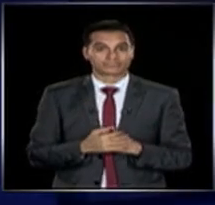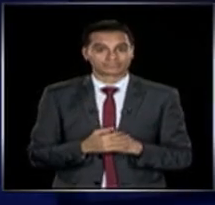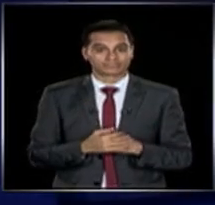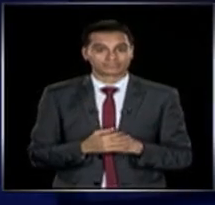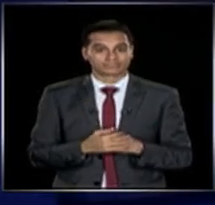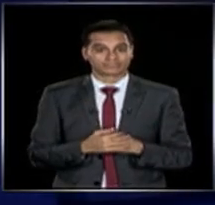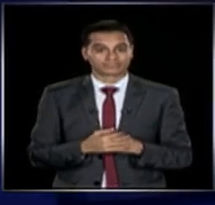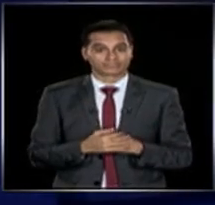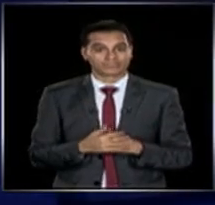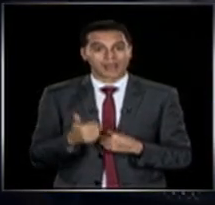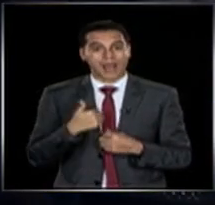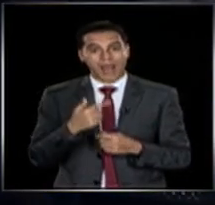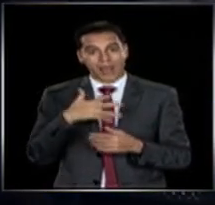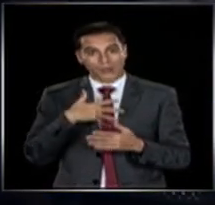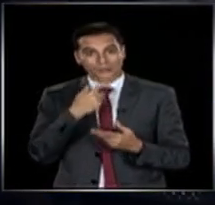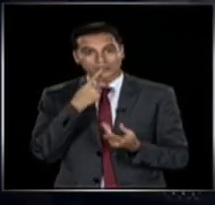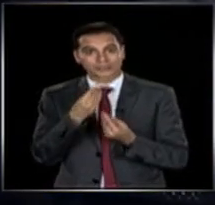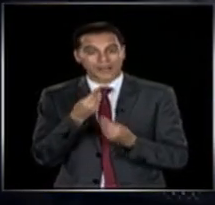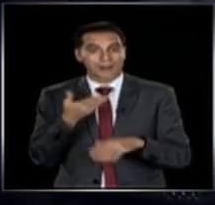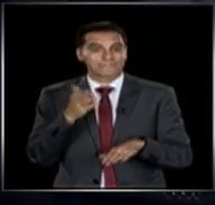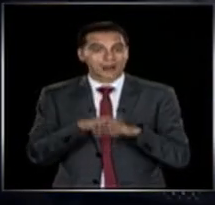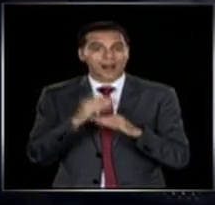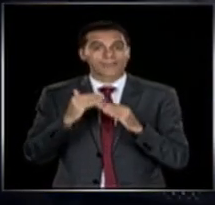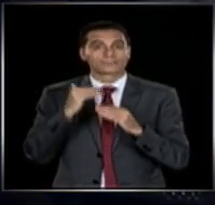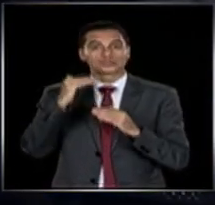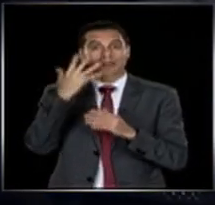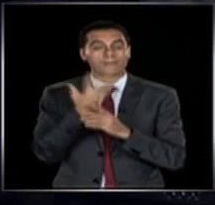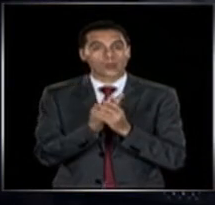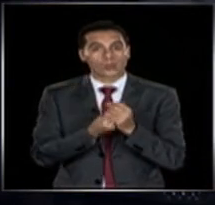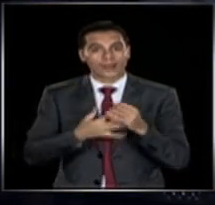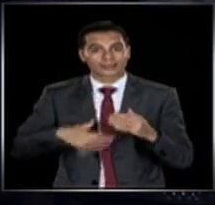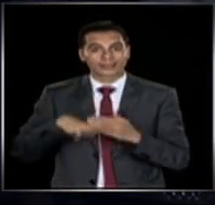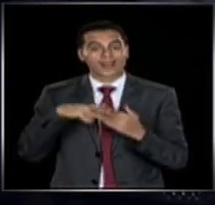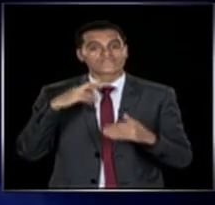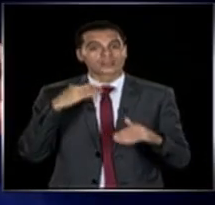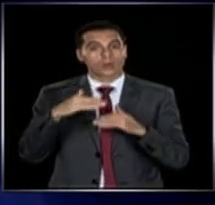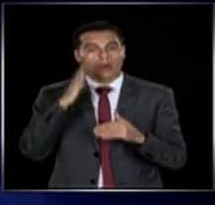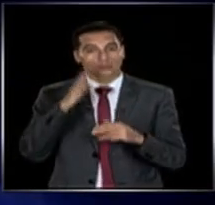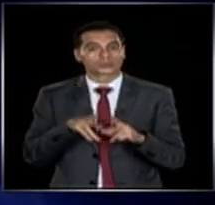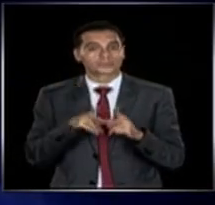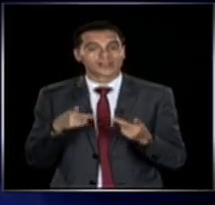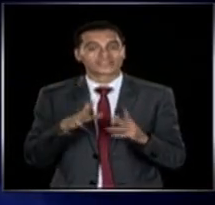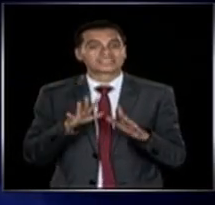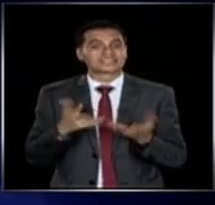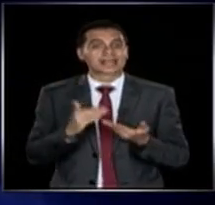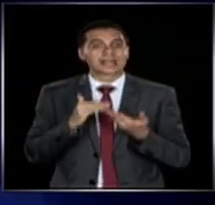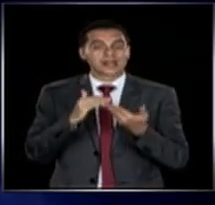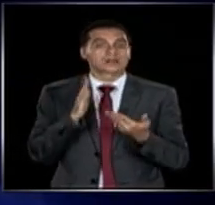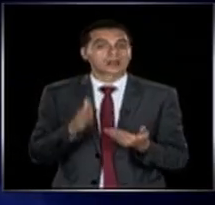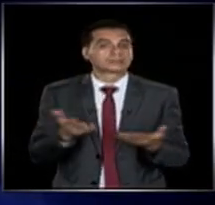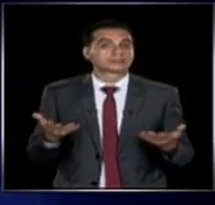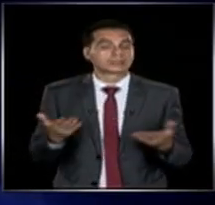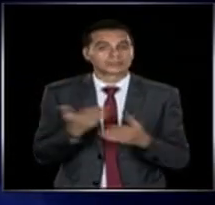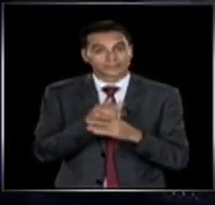طيب احنا عايزين نتكلم عن مستقبل ولادنا في قادرون باختلاف، نقدر ازاي نساعدهم